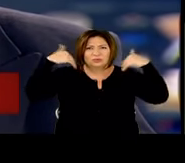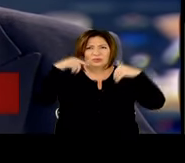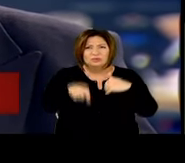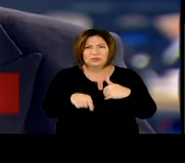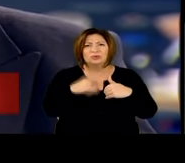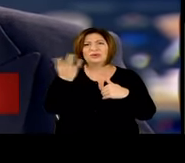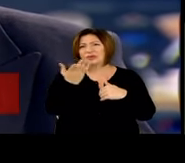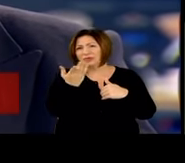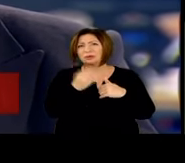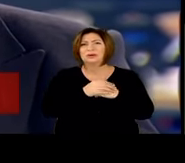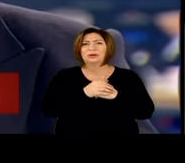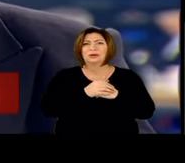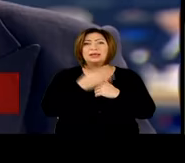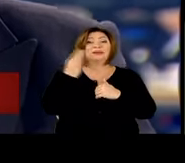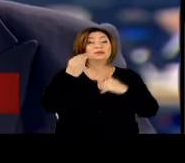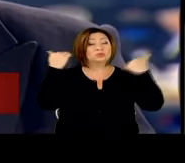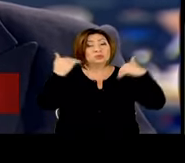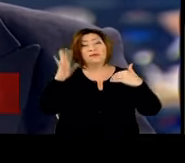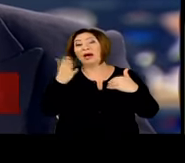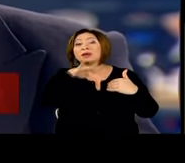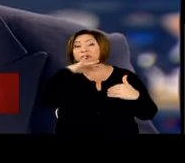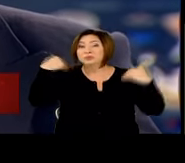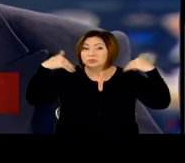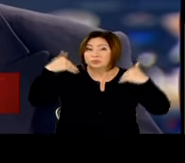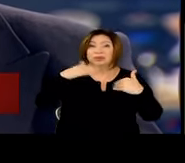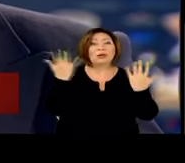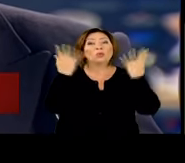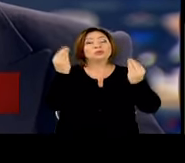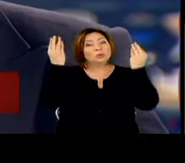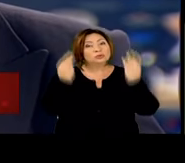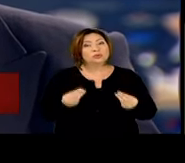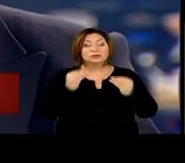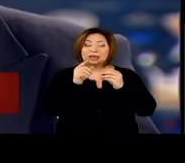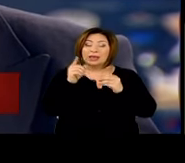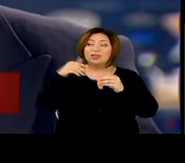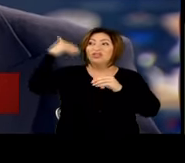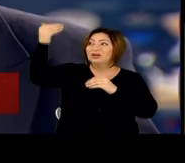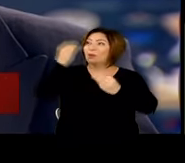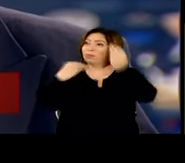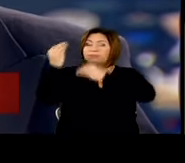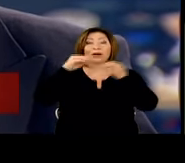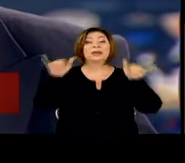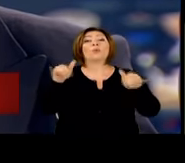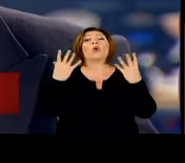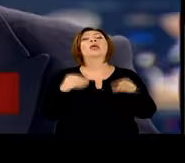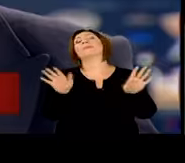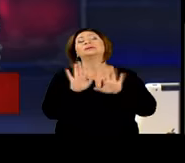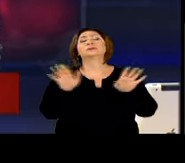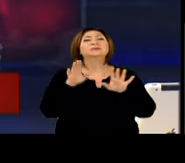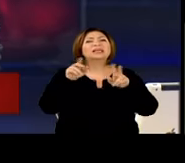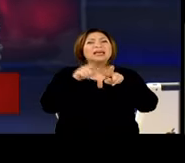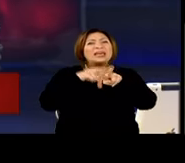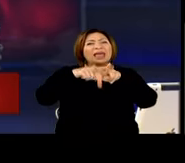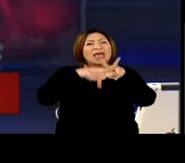bir kuzu, bir koyun, bunlar ne kadar olursa olsun tabii yayılım gibi olamaz. Yayılım dediğiniz şeyi biraz daha